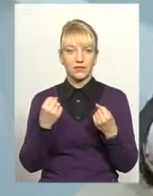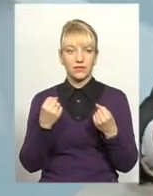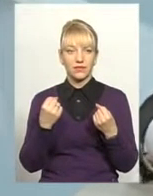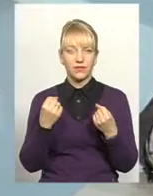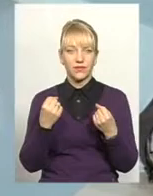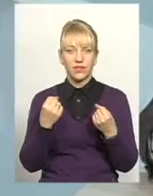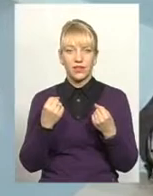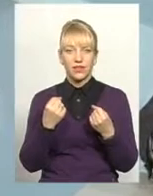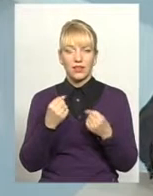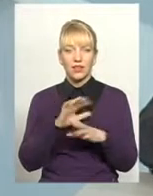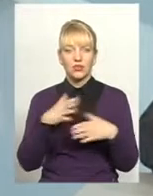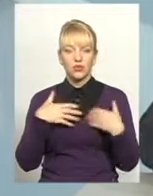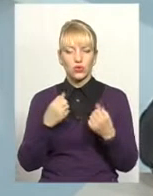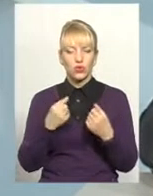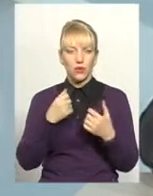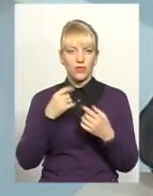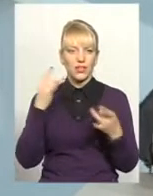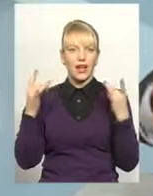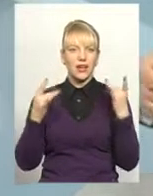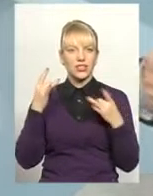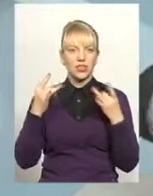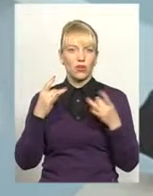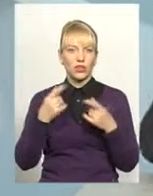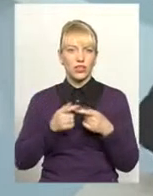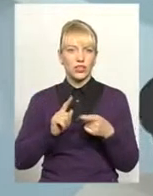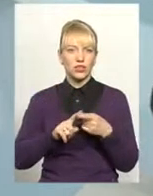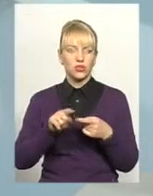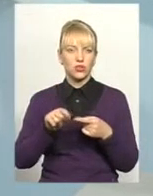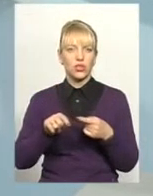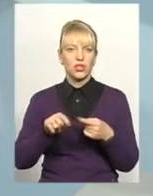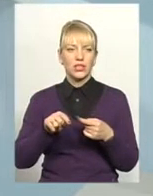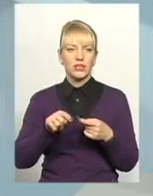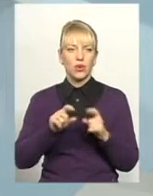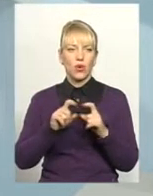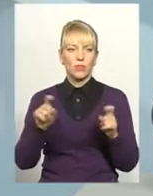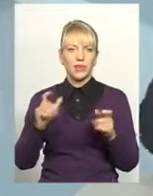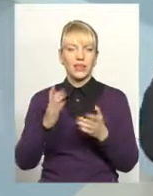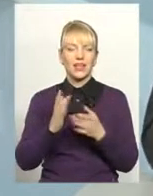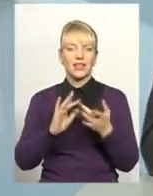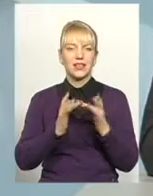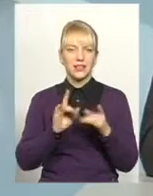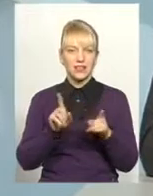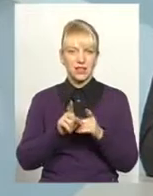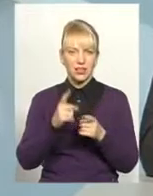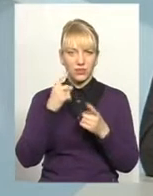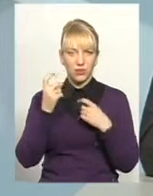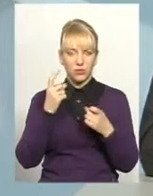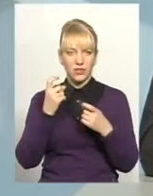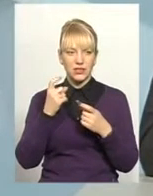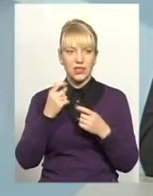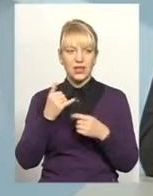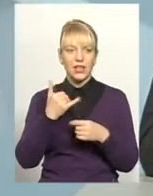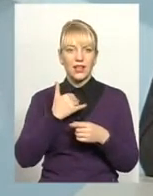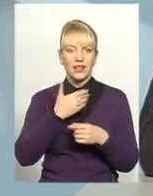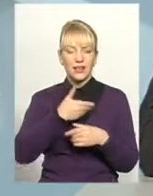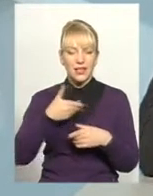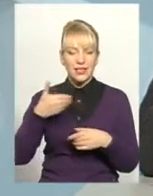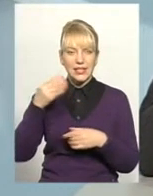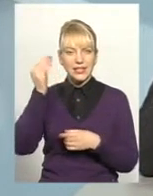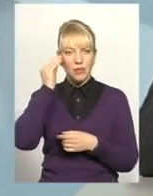навколо цього об'єкту, там висить в інтернеті інформація, нас запідозрили, що